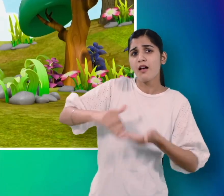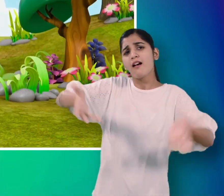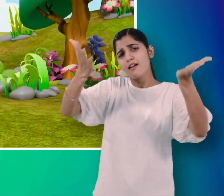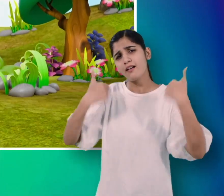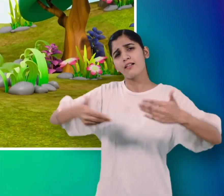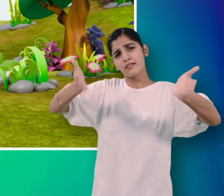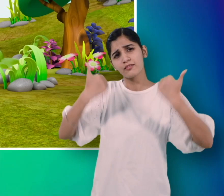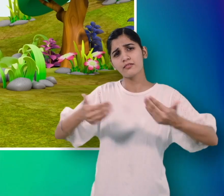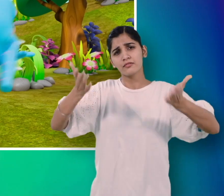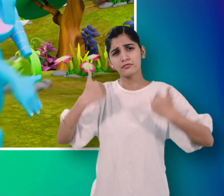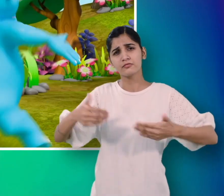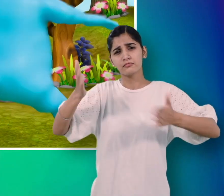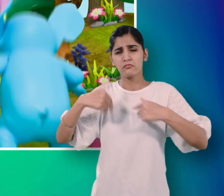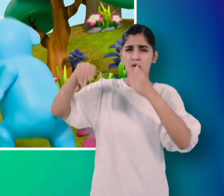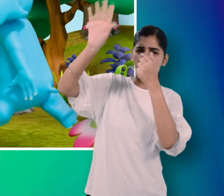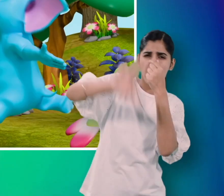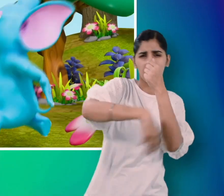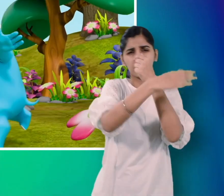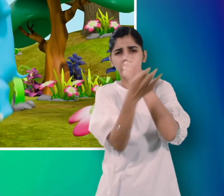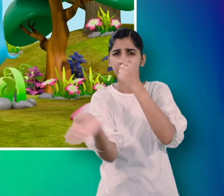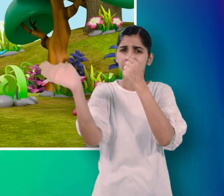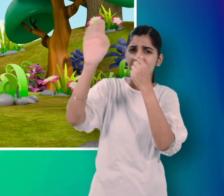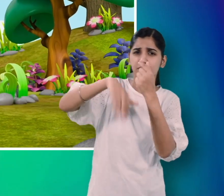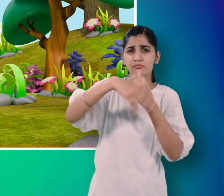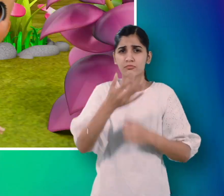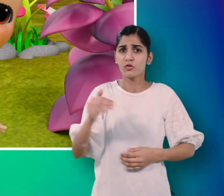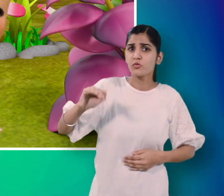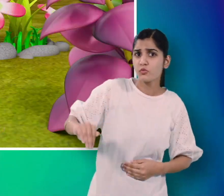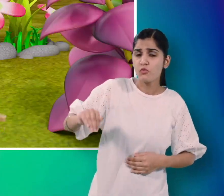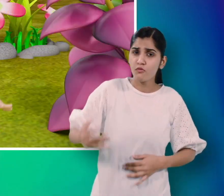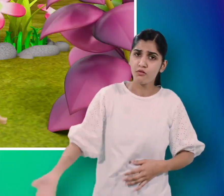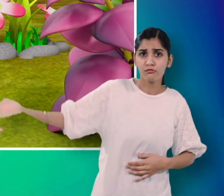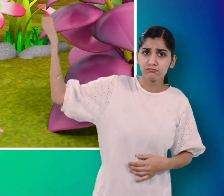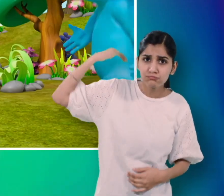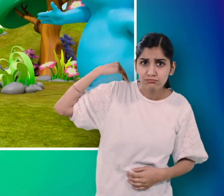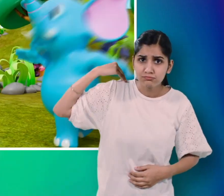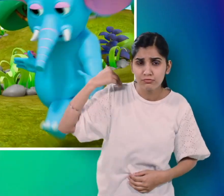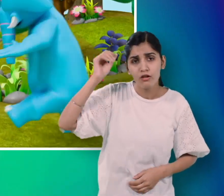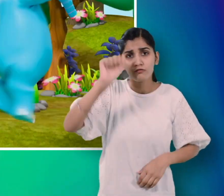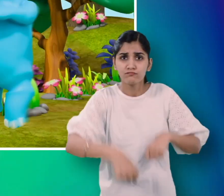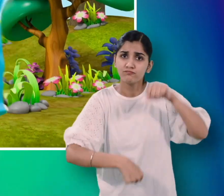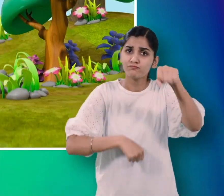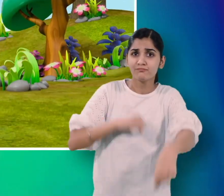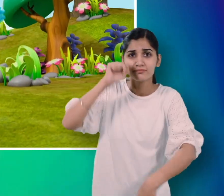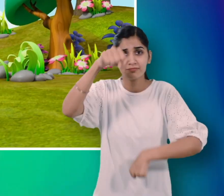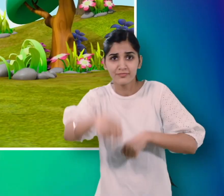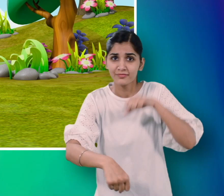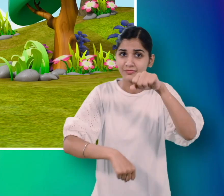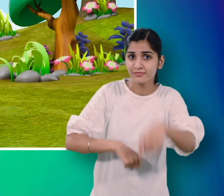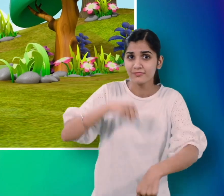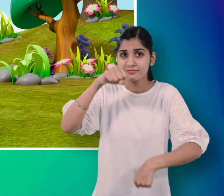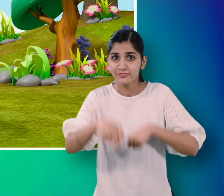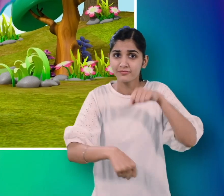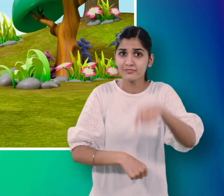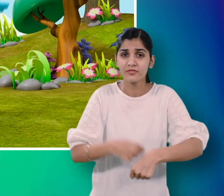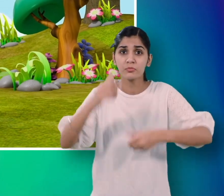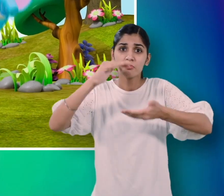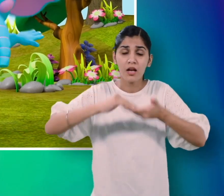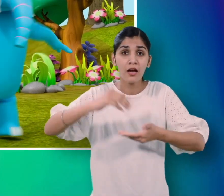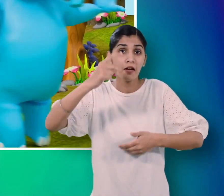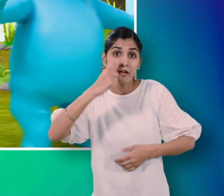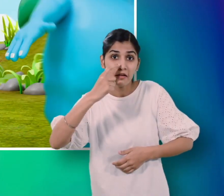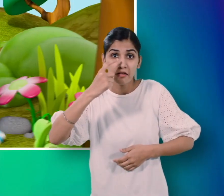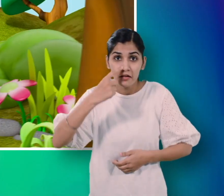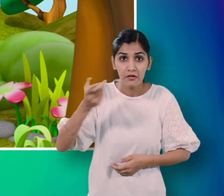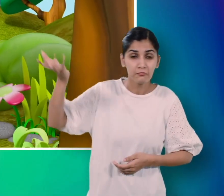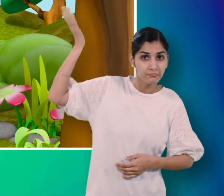साथ हमारे चले बराती मैं तो हो मुन्ने कहा थे मुन्ने कहा थे मुन्ने कहा